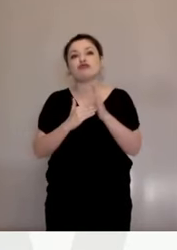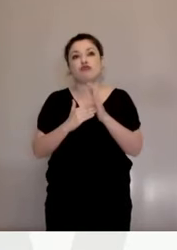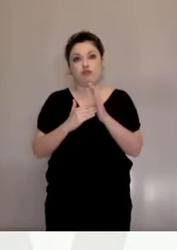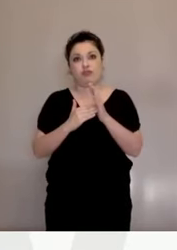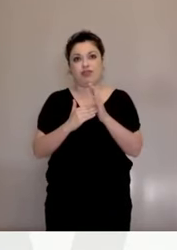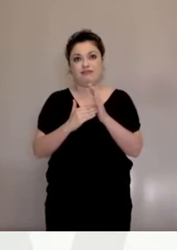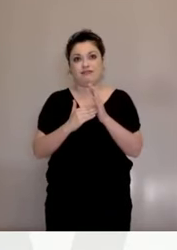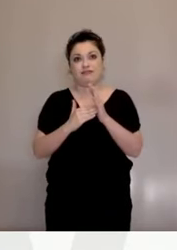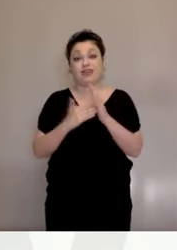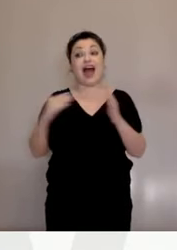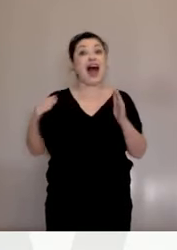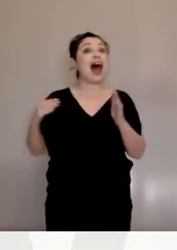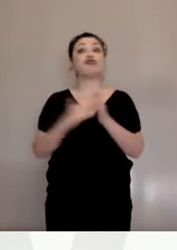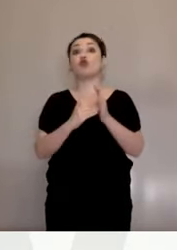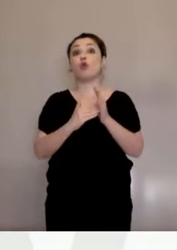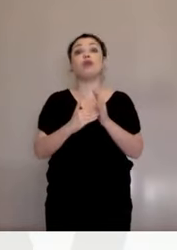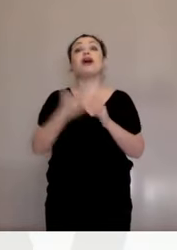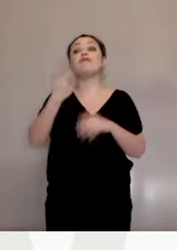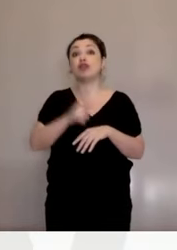di